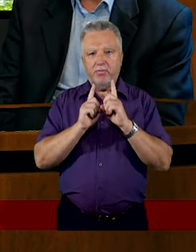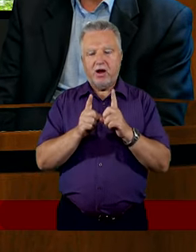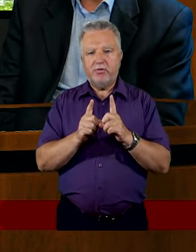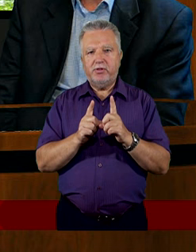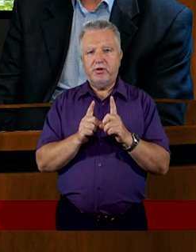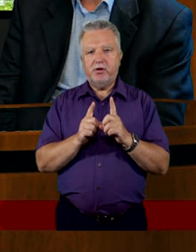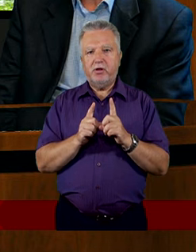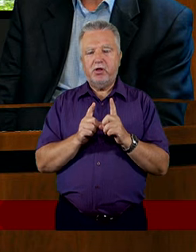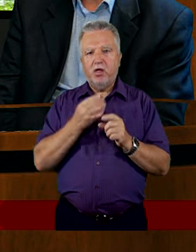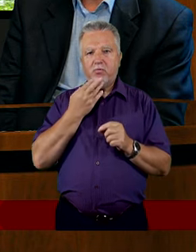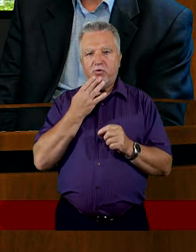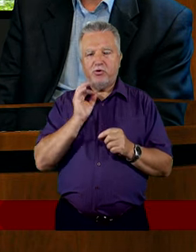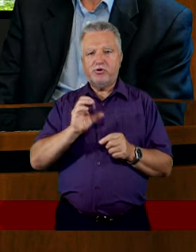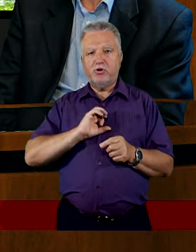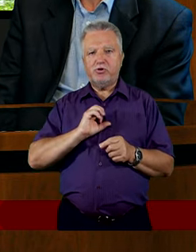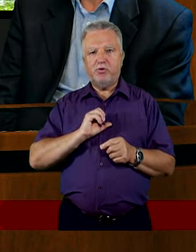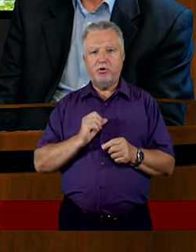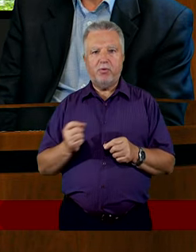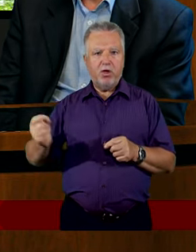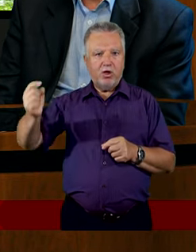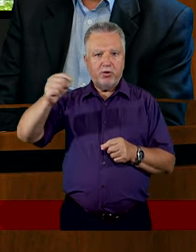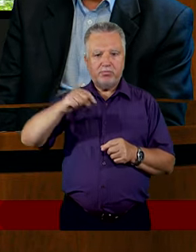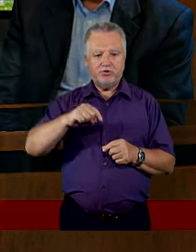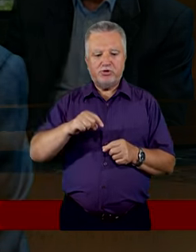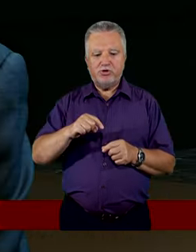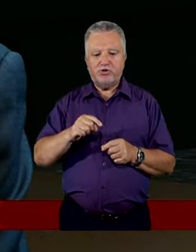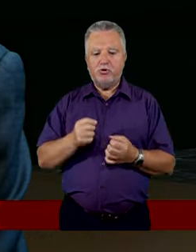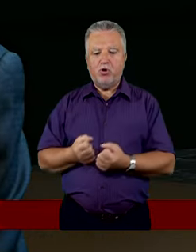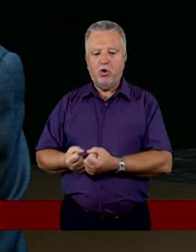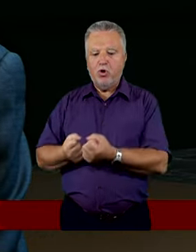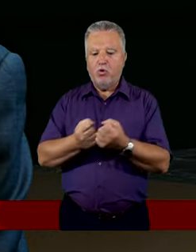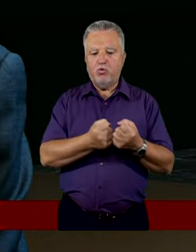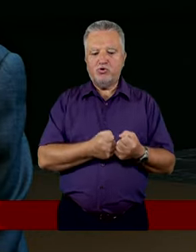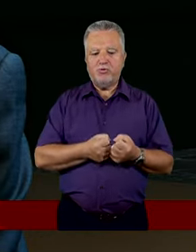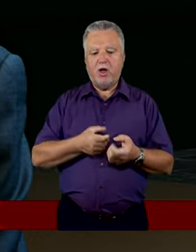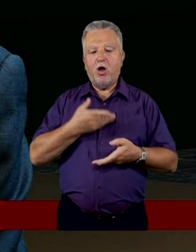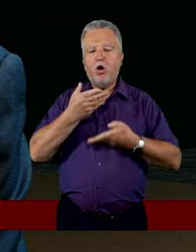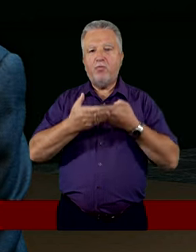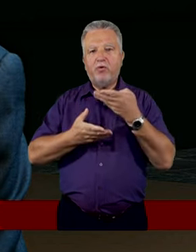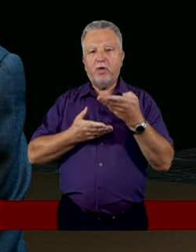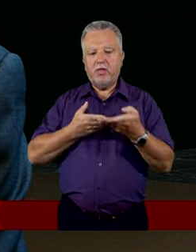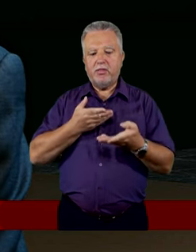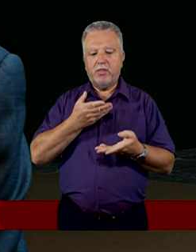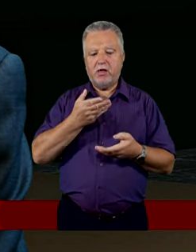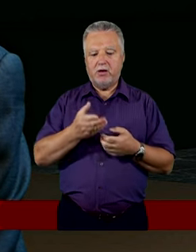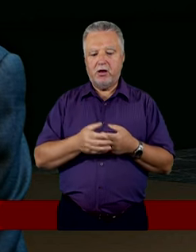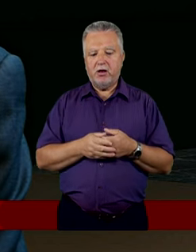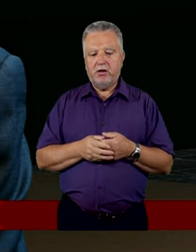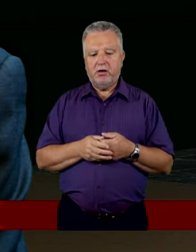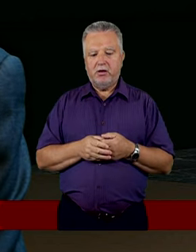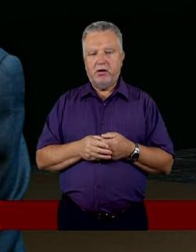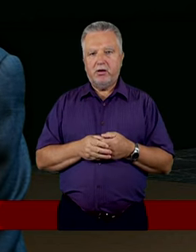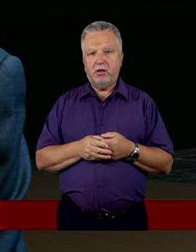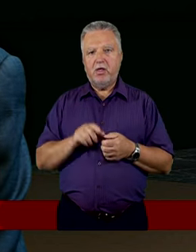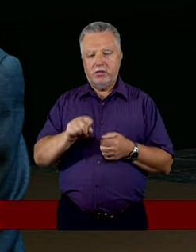dotyczące swojego przyjścia, to używał też przypowieści i tych